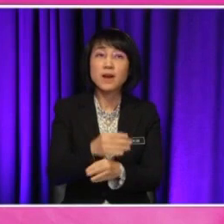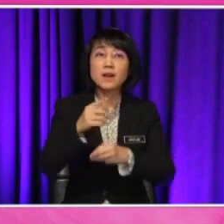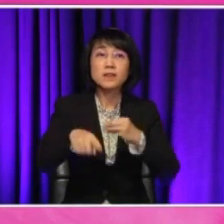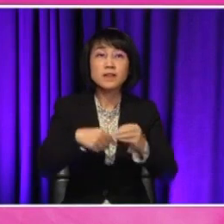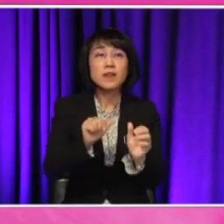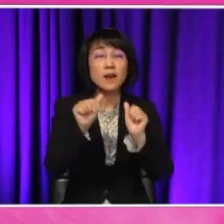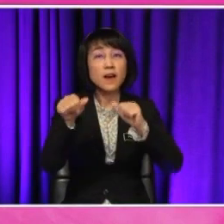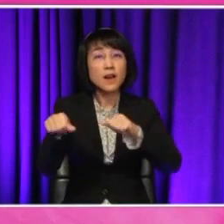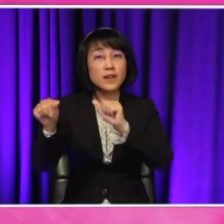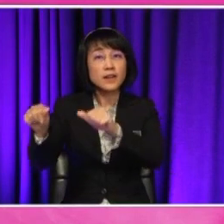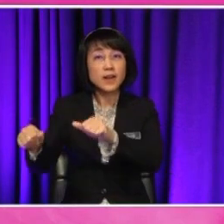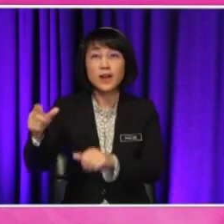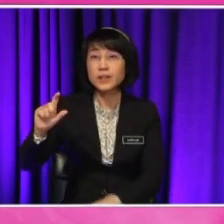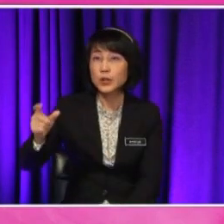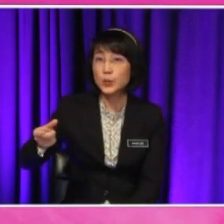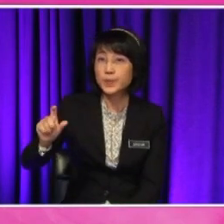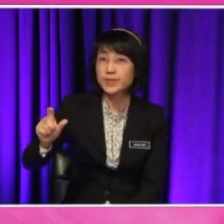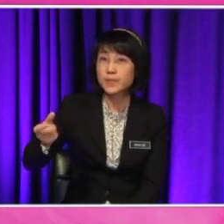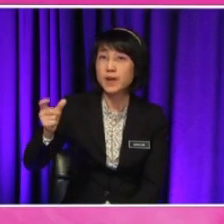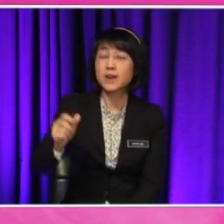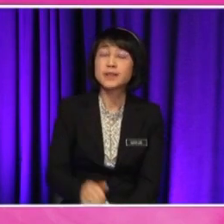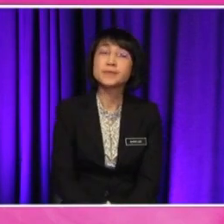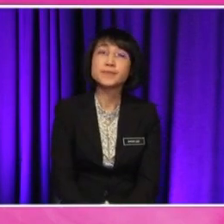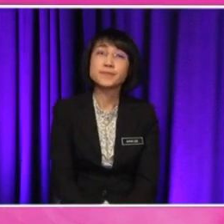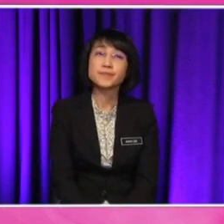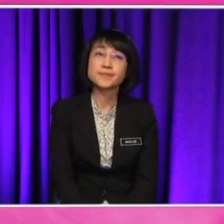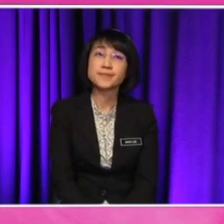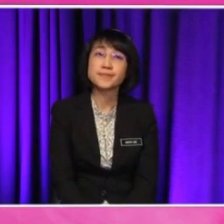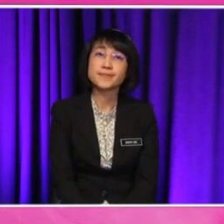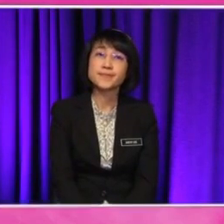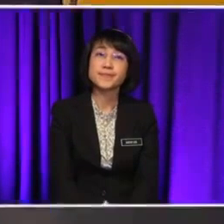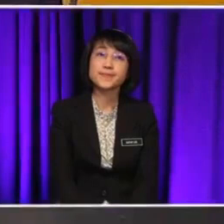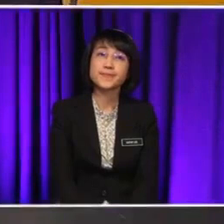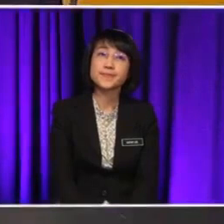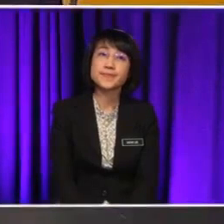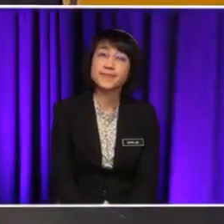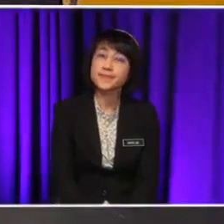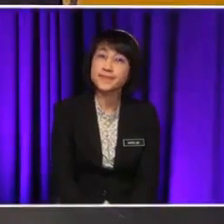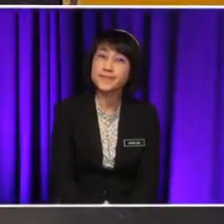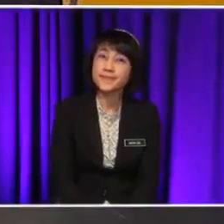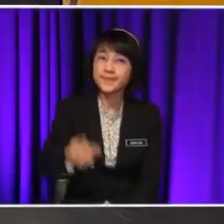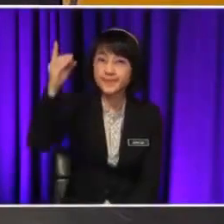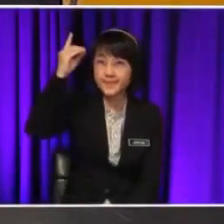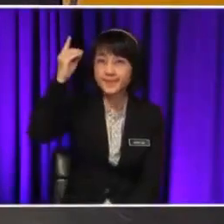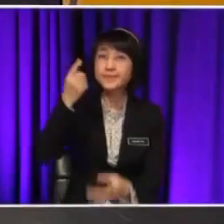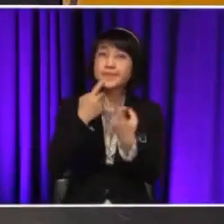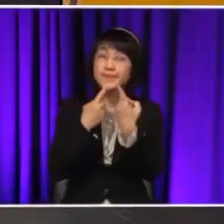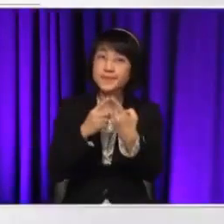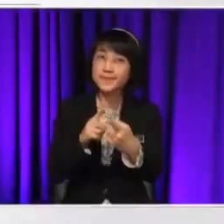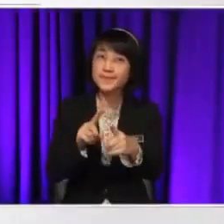Fizi dah baca. Siapa nak jawab? Angkat tangan. Cikgu. Okey, Danish. Silakan Danish.